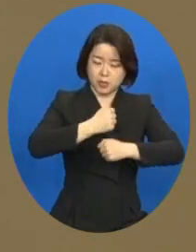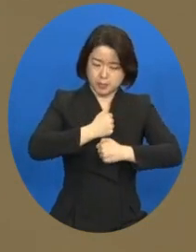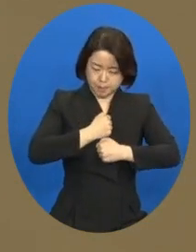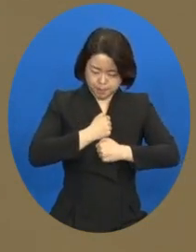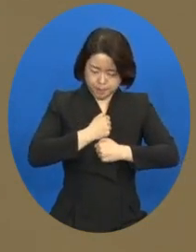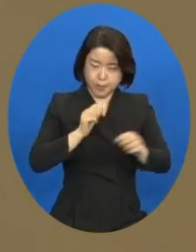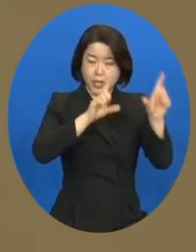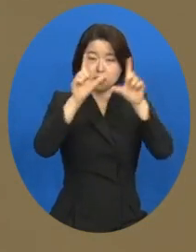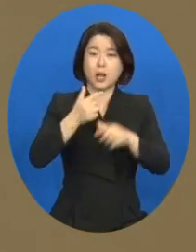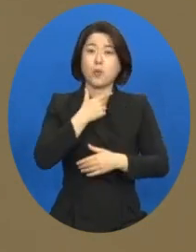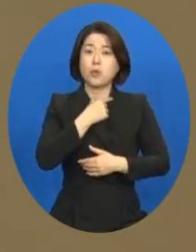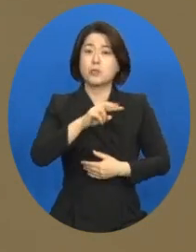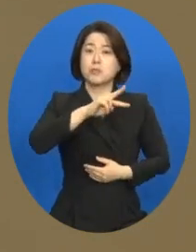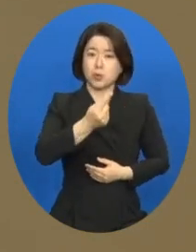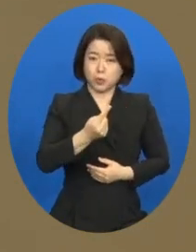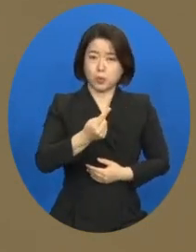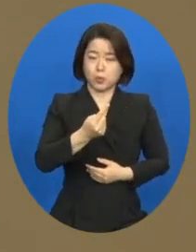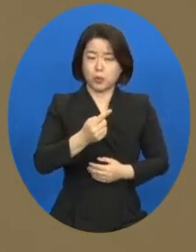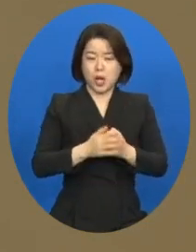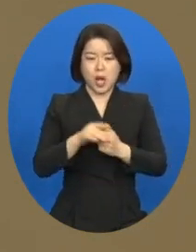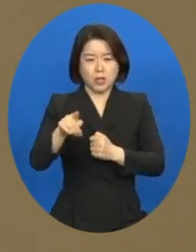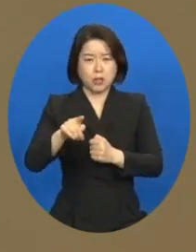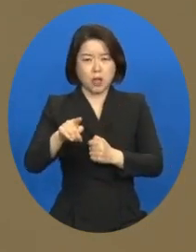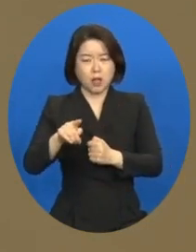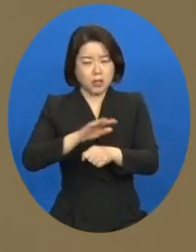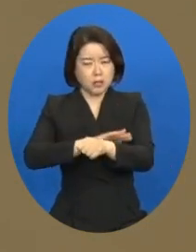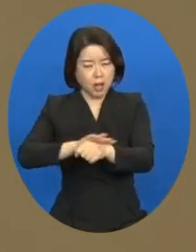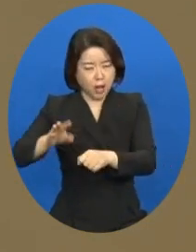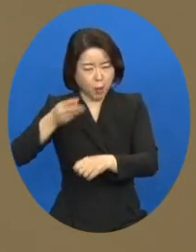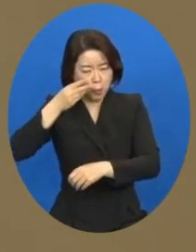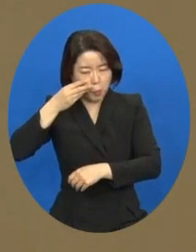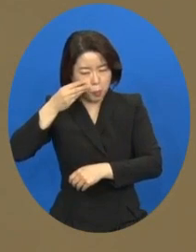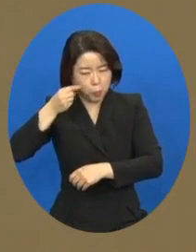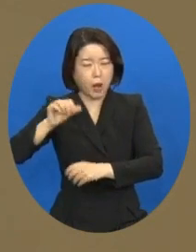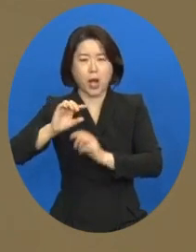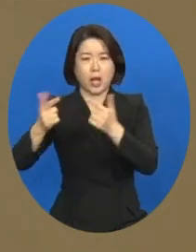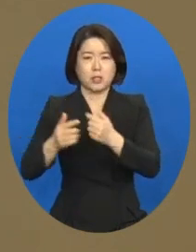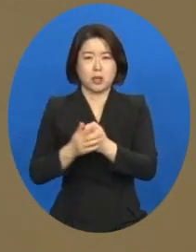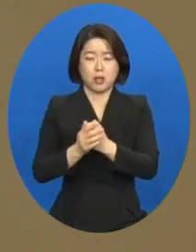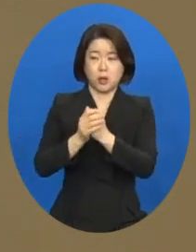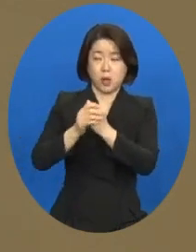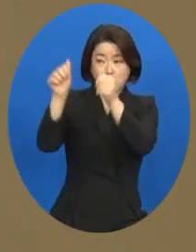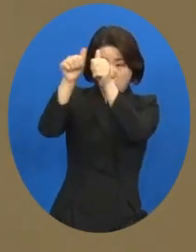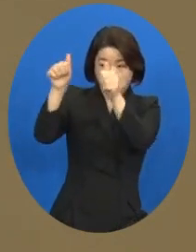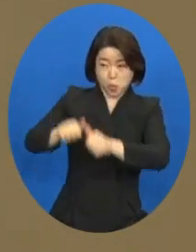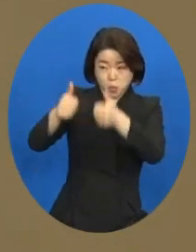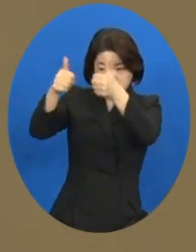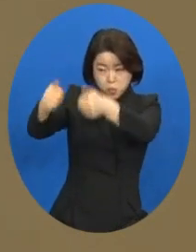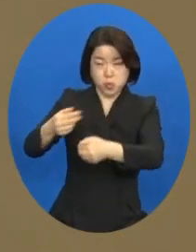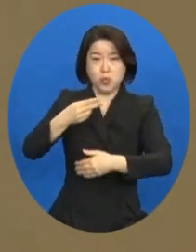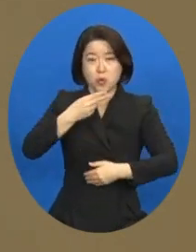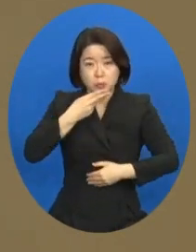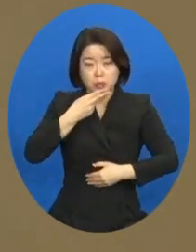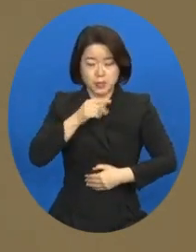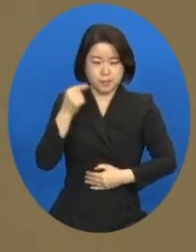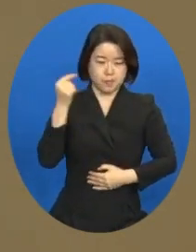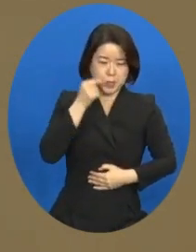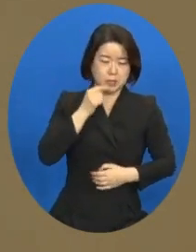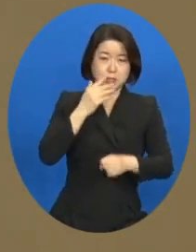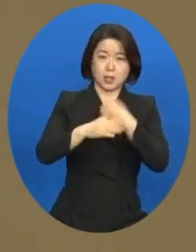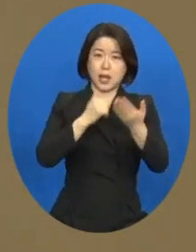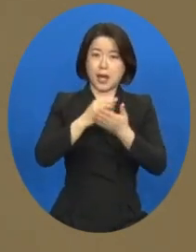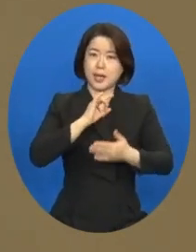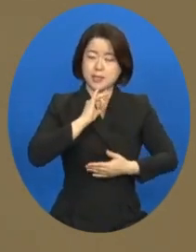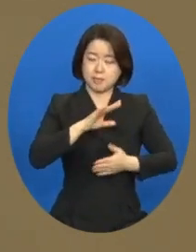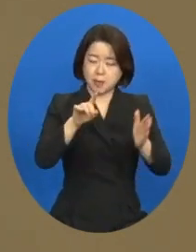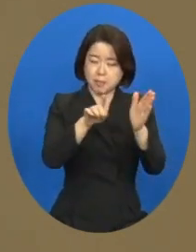싶어도 그런다고 다 사라지나요? 우상 숭배 안 하고 철저하게 하나님만